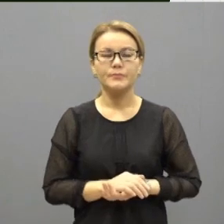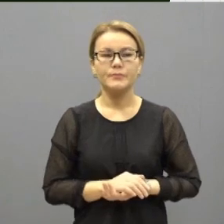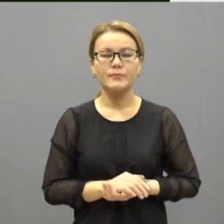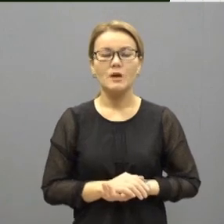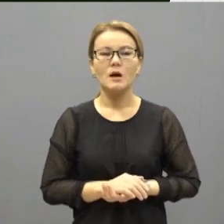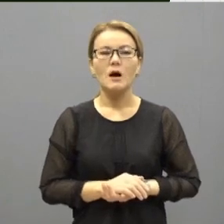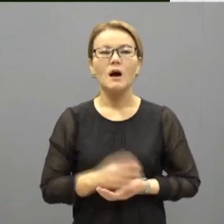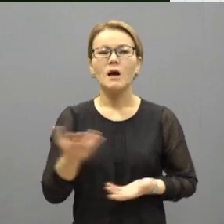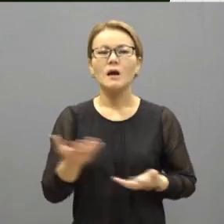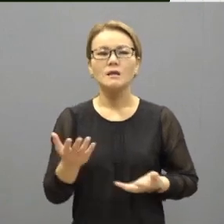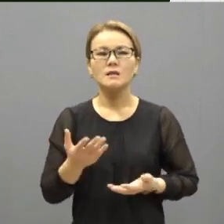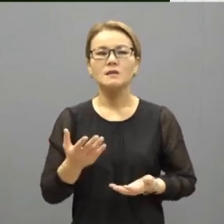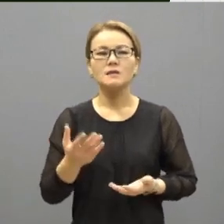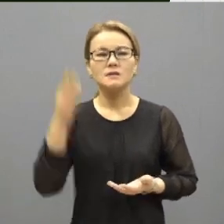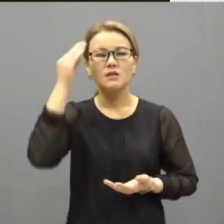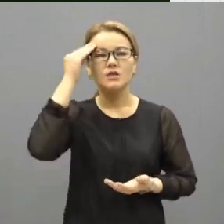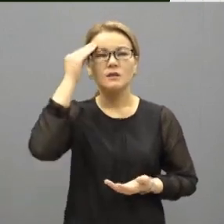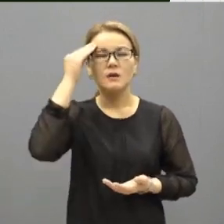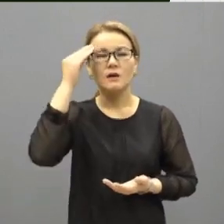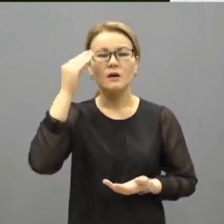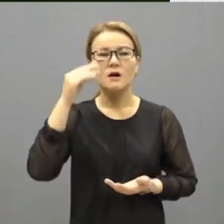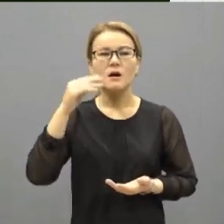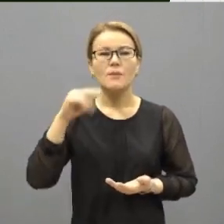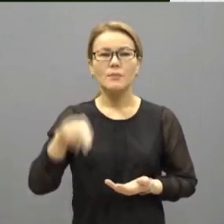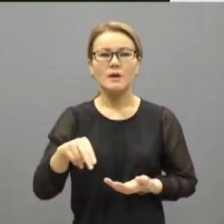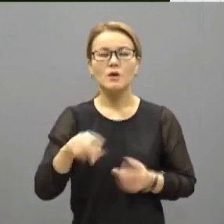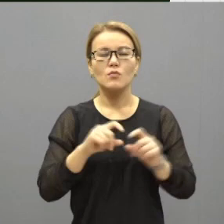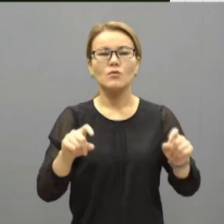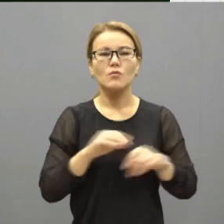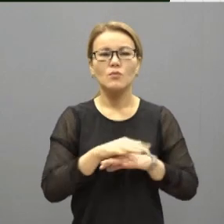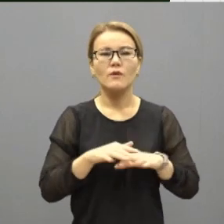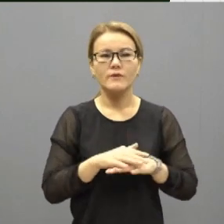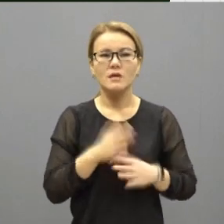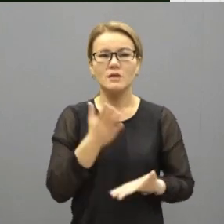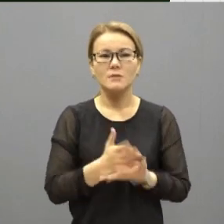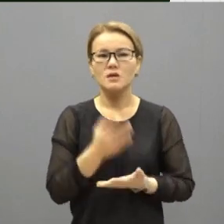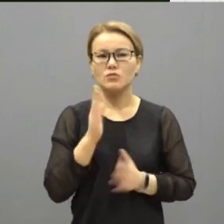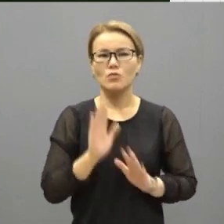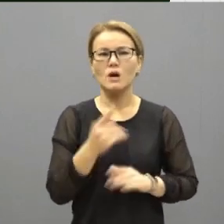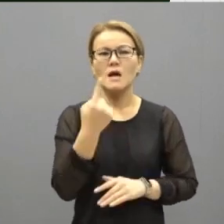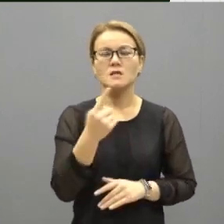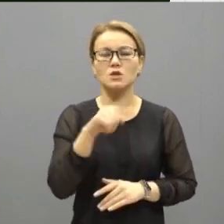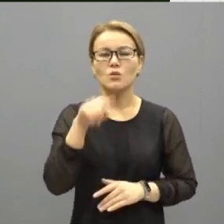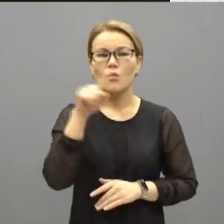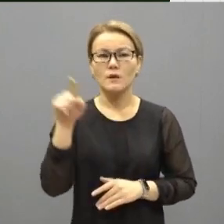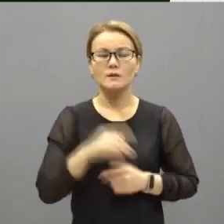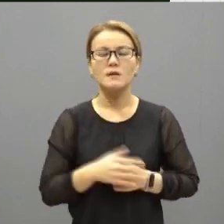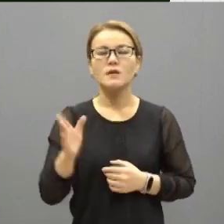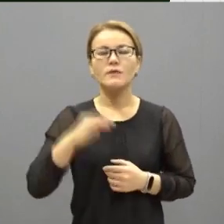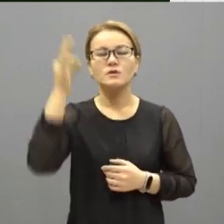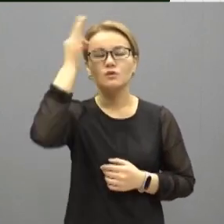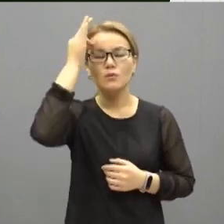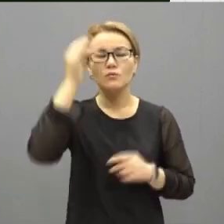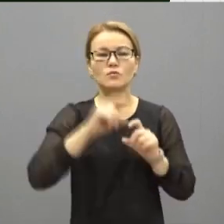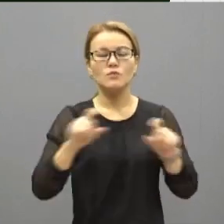При каких значениях следующее уравнение будет иметь только один корень? Опять давайте вспомним,